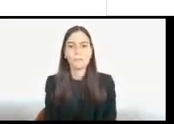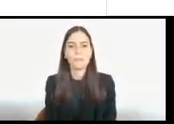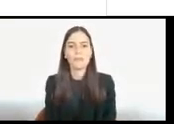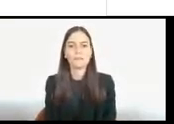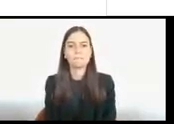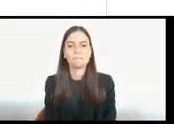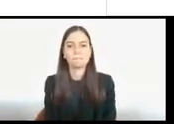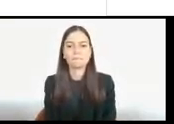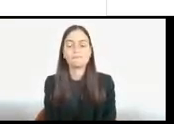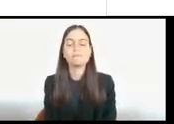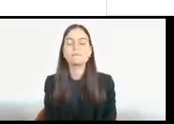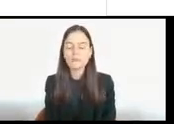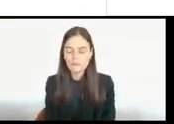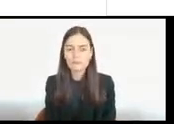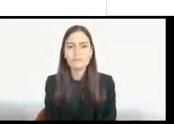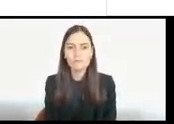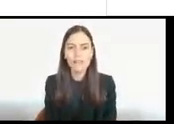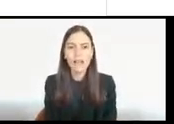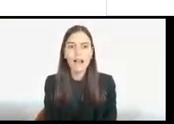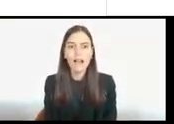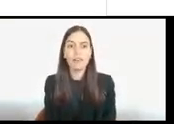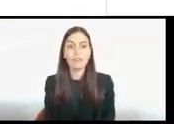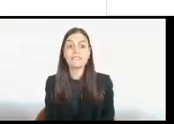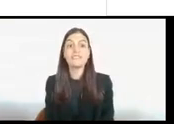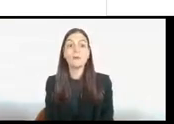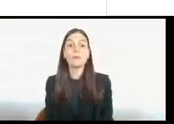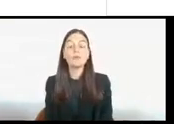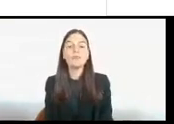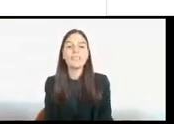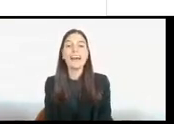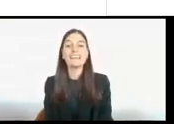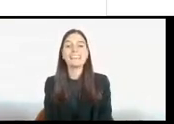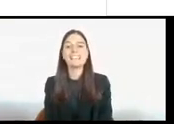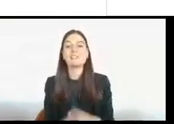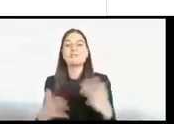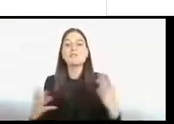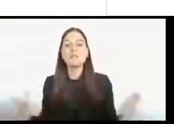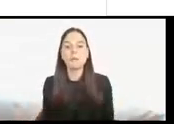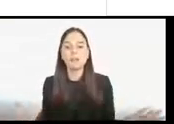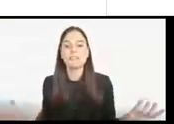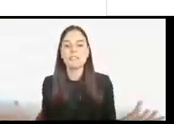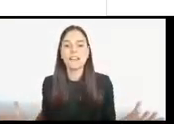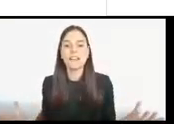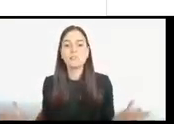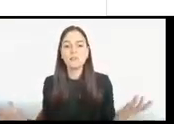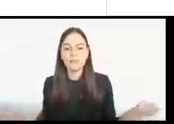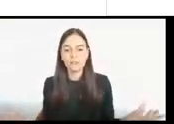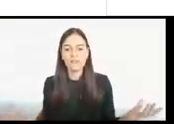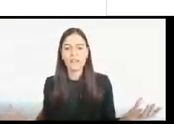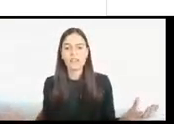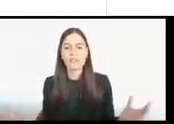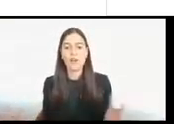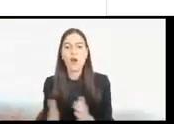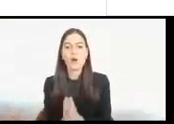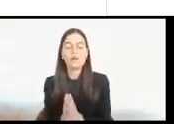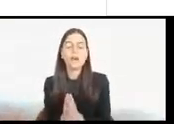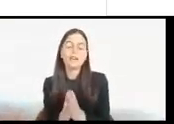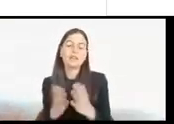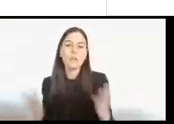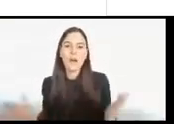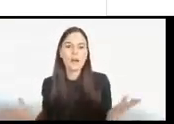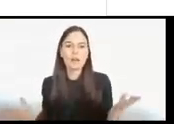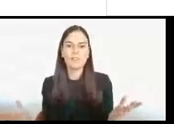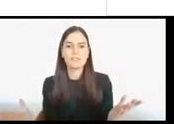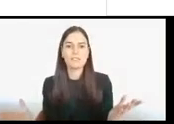de le faire, d'investir dans les SCPI, quelles sont-elles? Alors, c'est un produit qui est assez souple et c'est là tout l'avantage. On